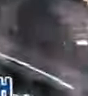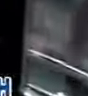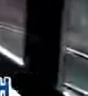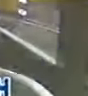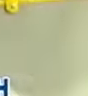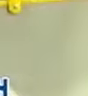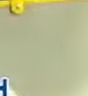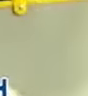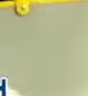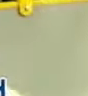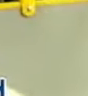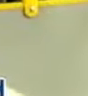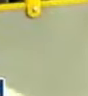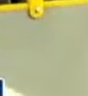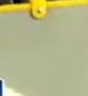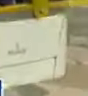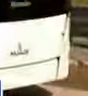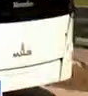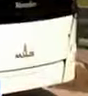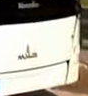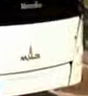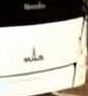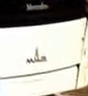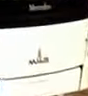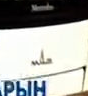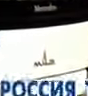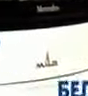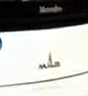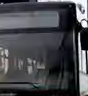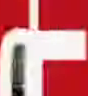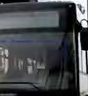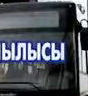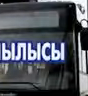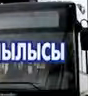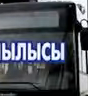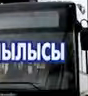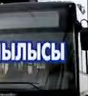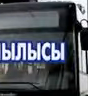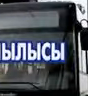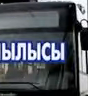саудайынан Беларусия, Россия елдерінің техникаларын лизингпен несие арқылы алуыңызға болады.